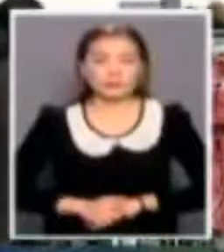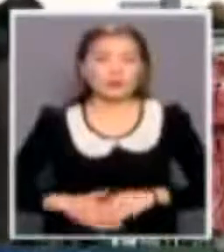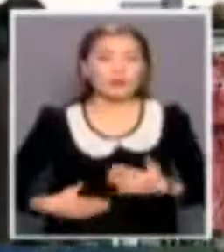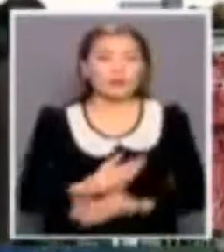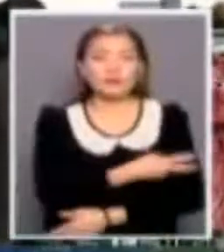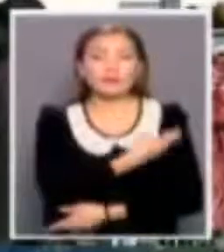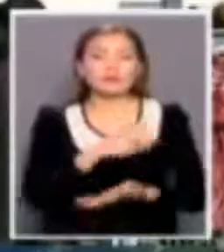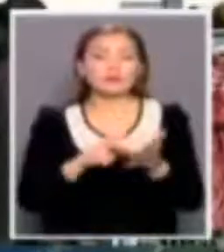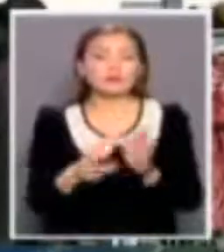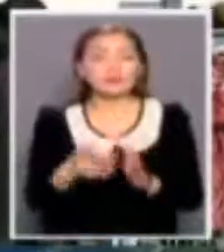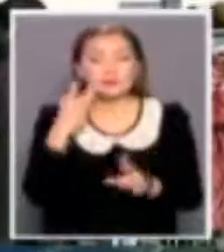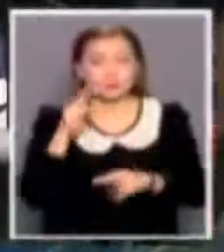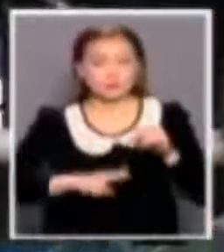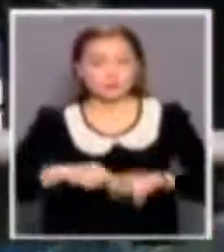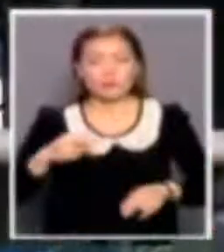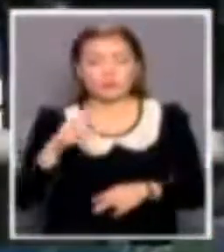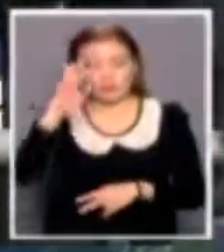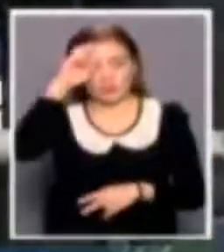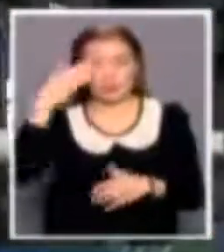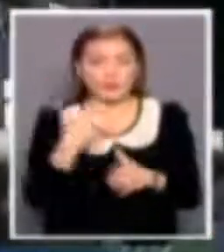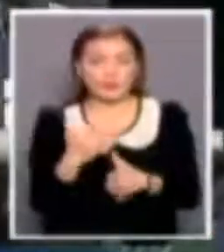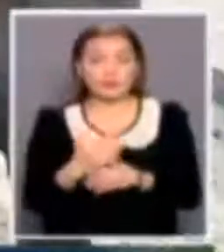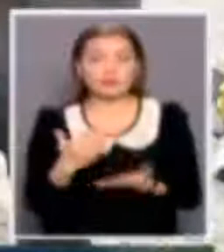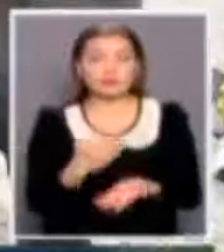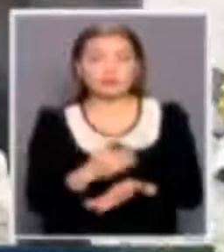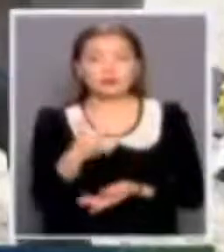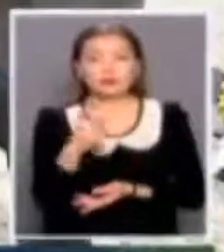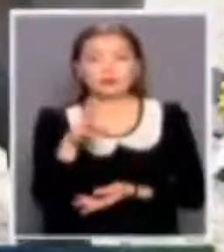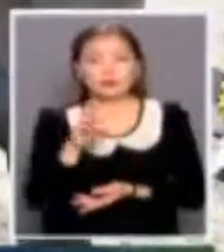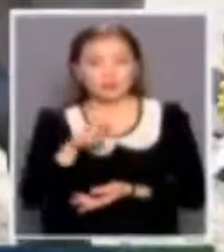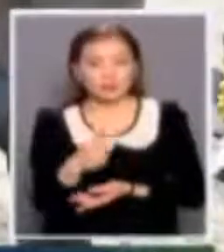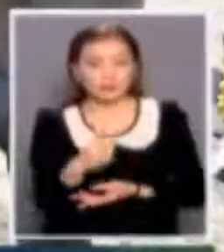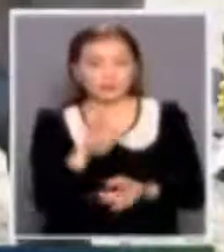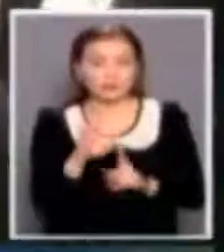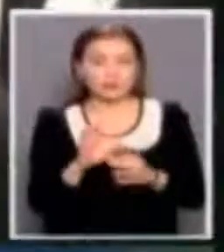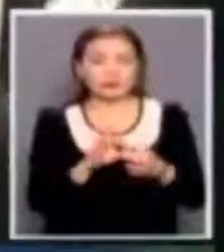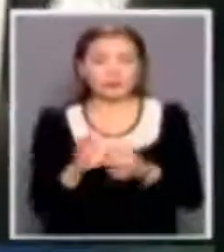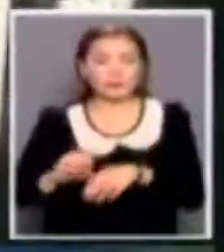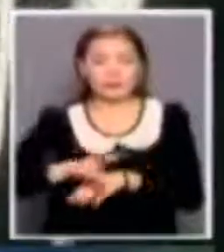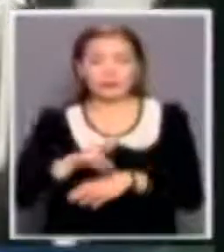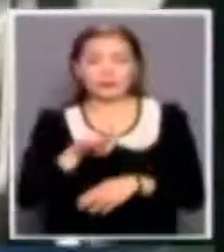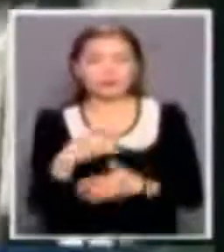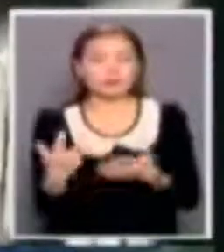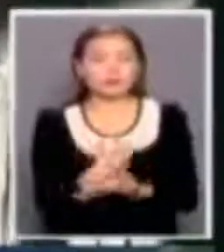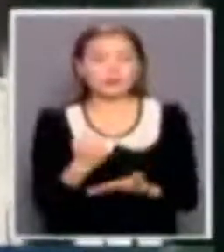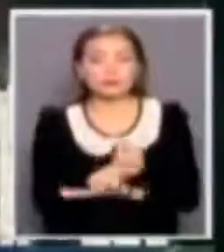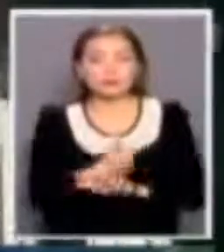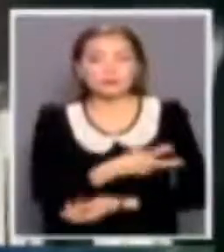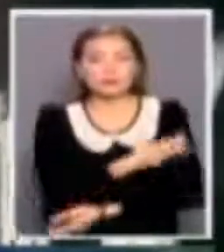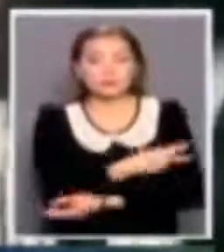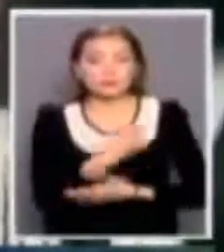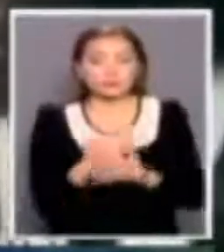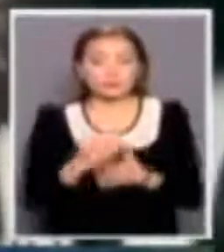Новая врачебная амбулатория построена по государственной программе 100 конкретных шагов в целях обеспечения шаговой доступности к